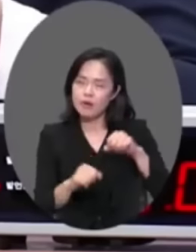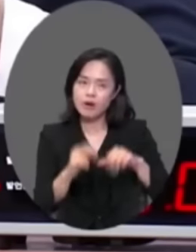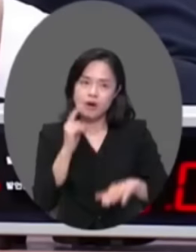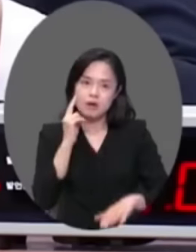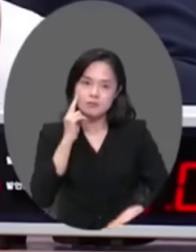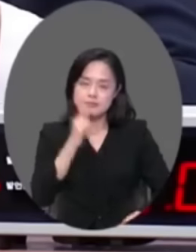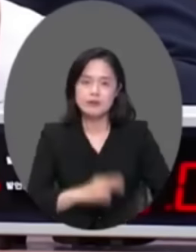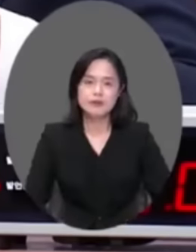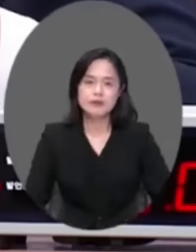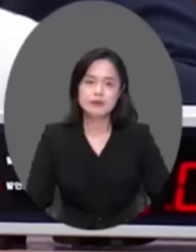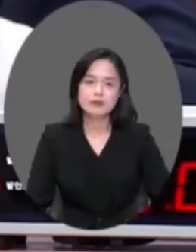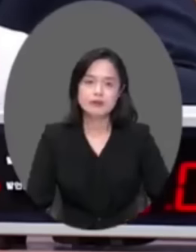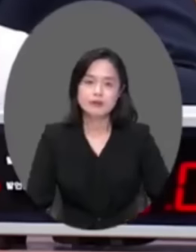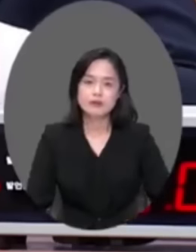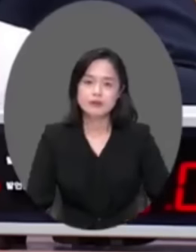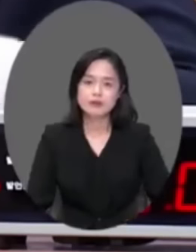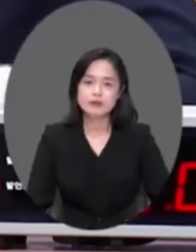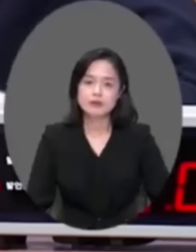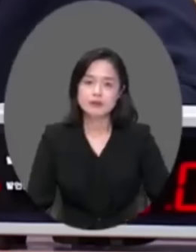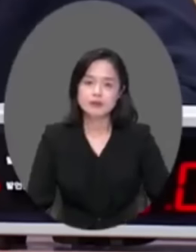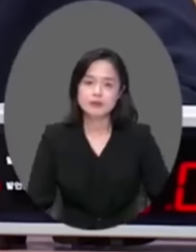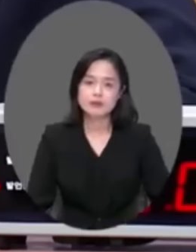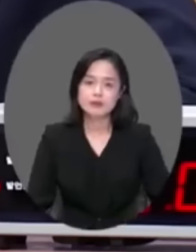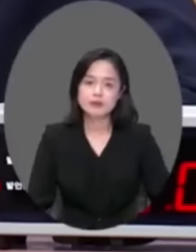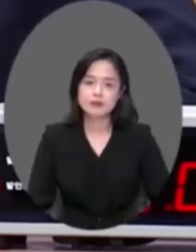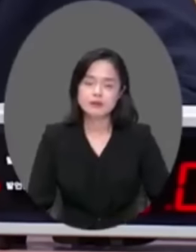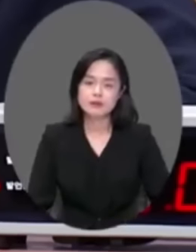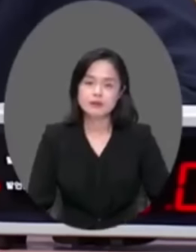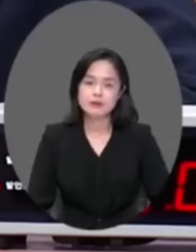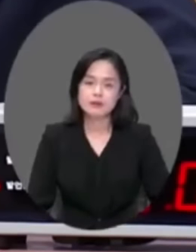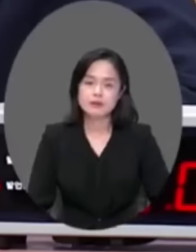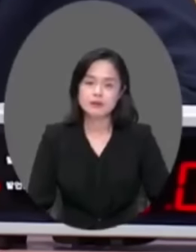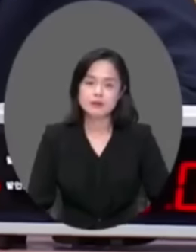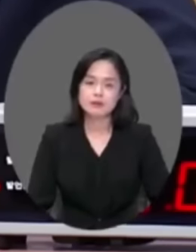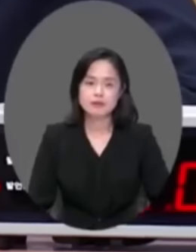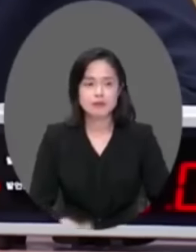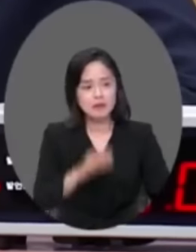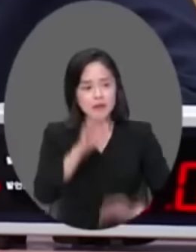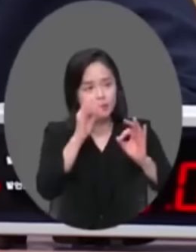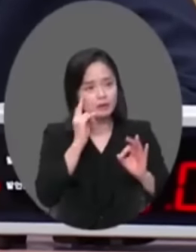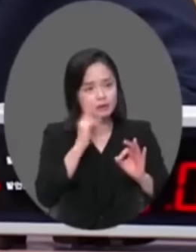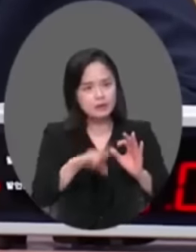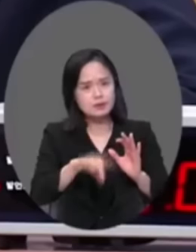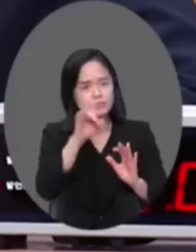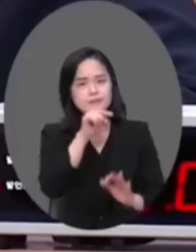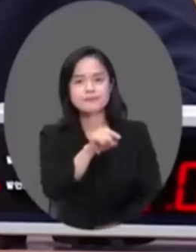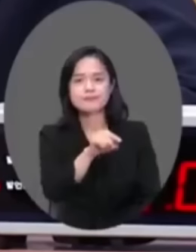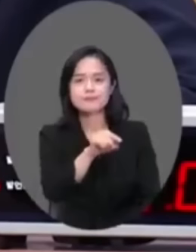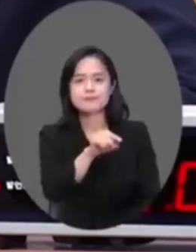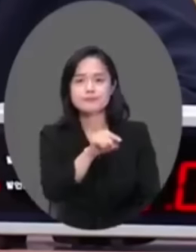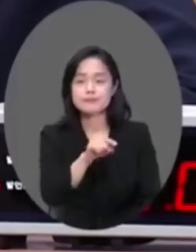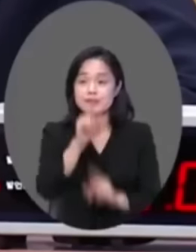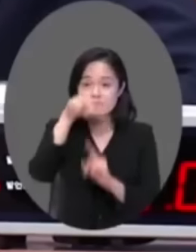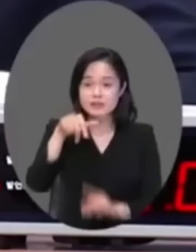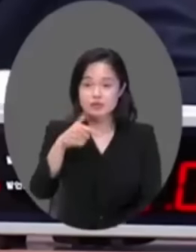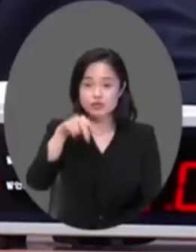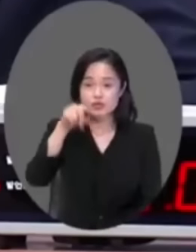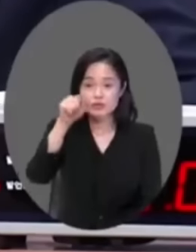지금 처음이잖아요 그리고 이준석 위원님이 굉장히 잘 참으셨습니다 예